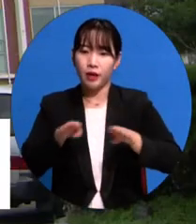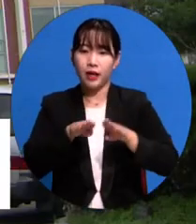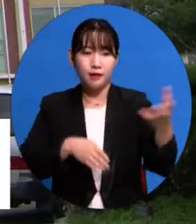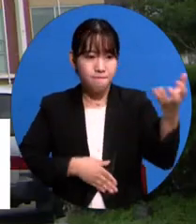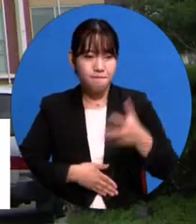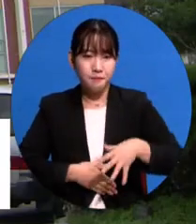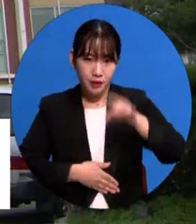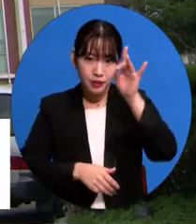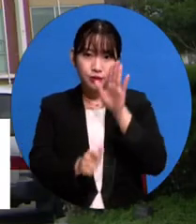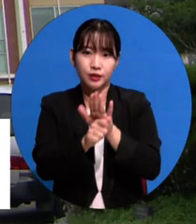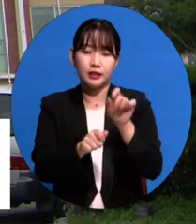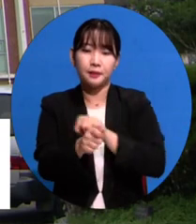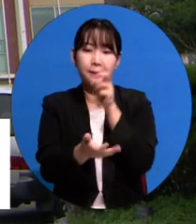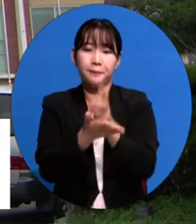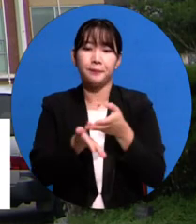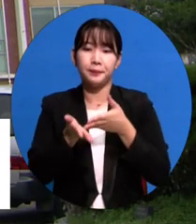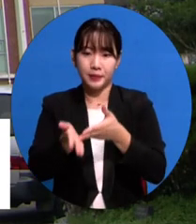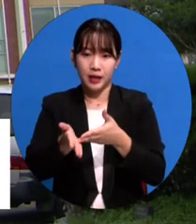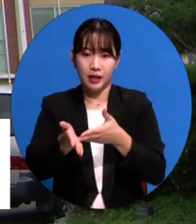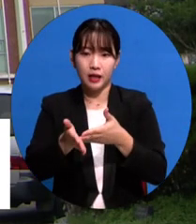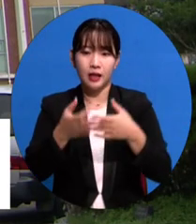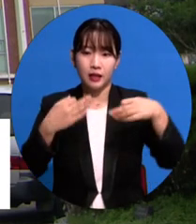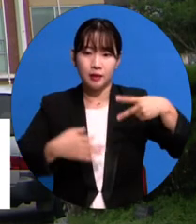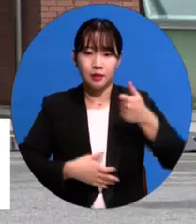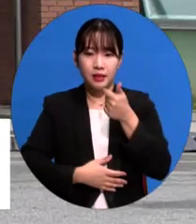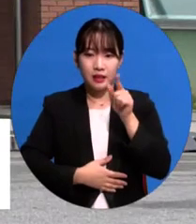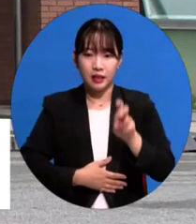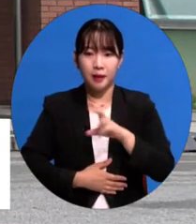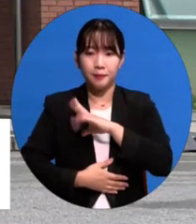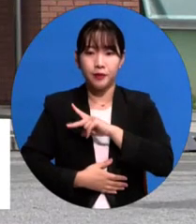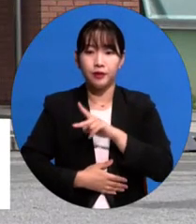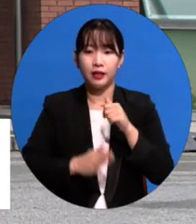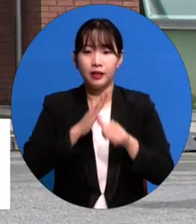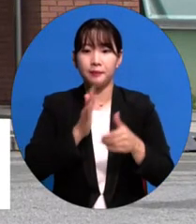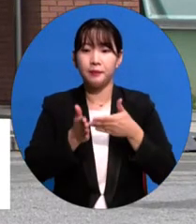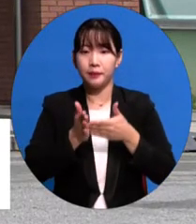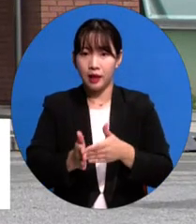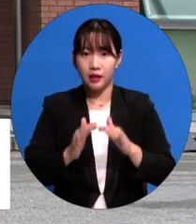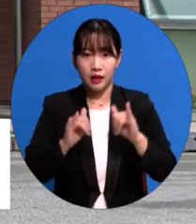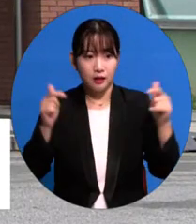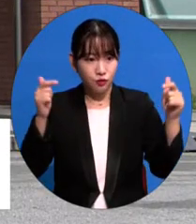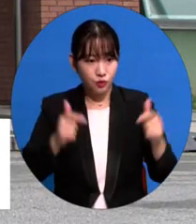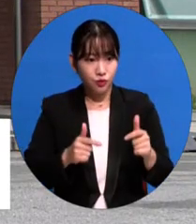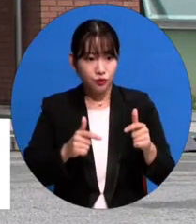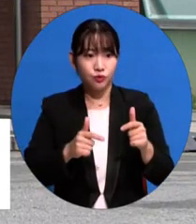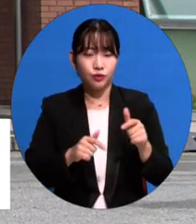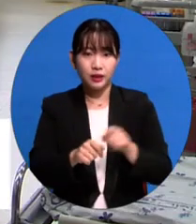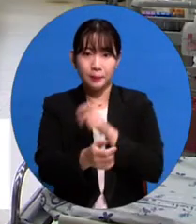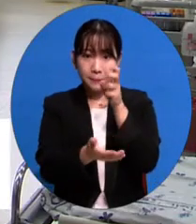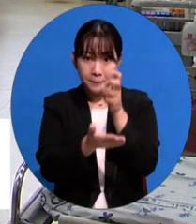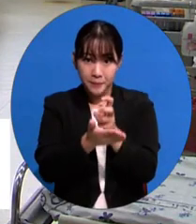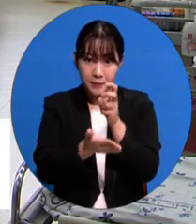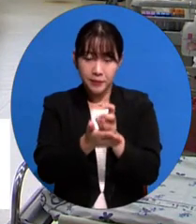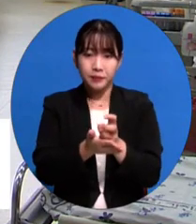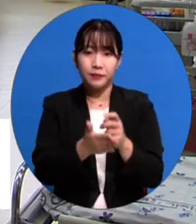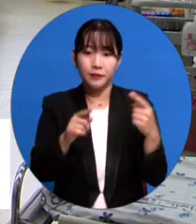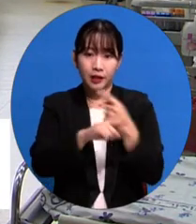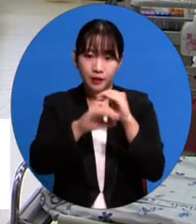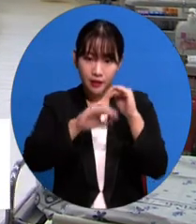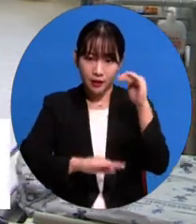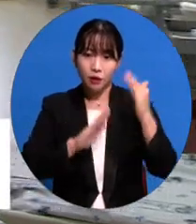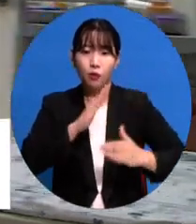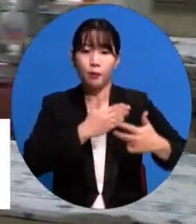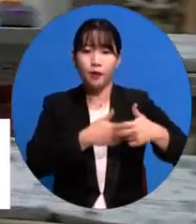지원하는 특별법이 발의됐습니다. 김승남 의원이 대표 발의한 인구 감소 지역 특별법 개정안은 공공의료원